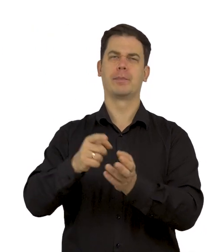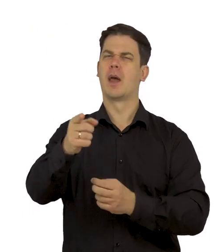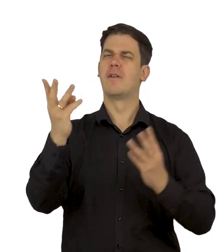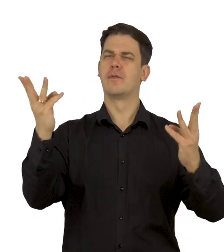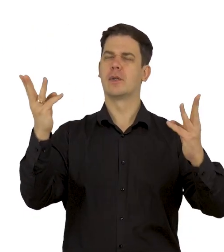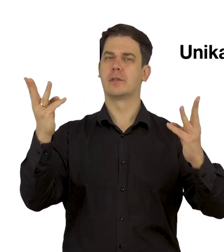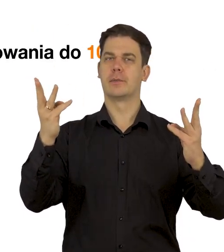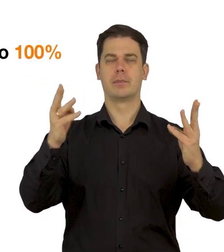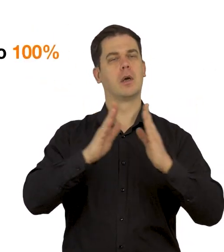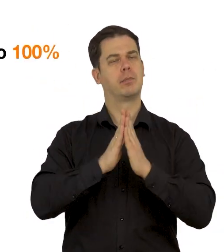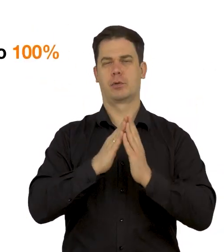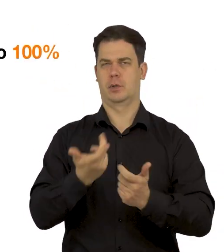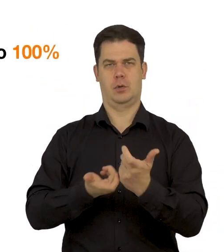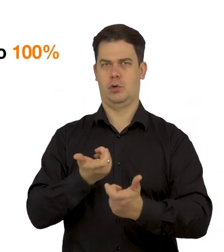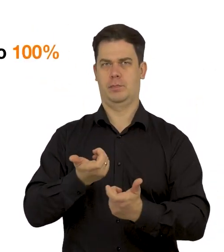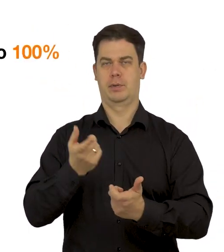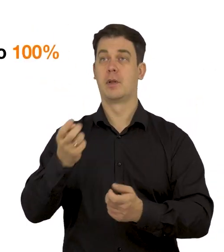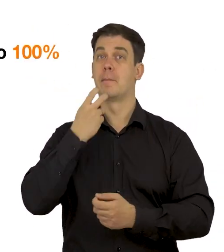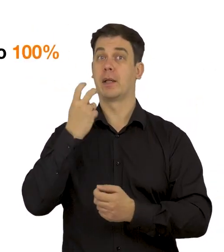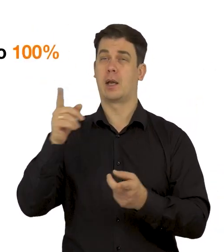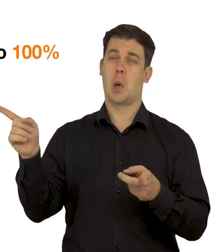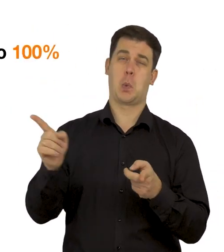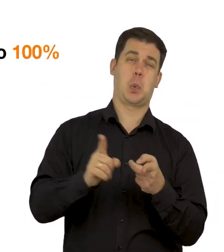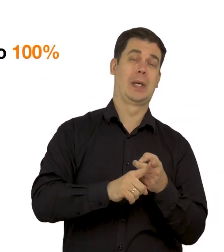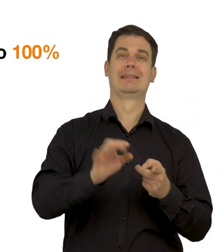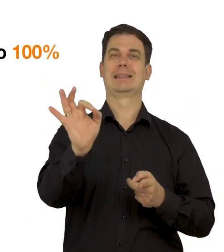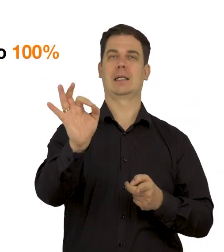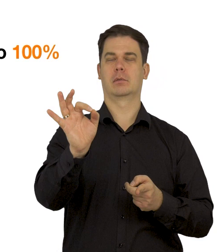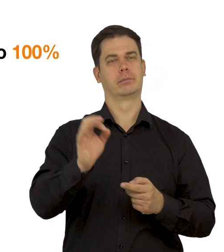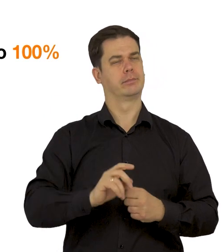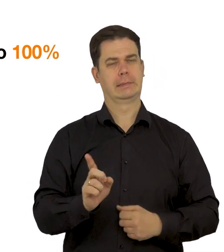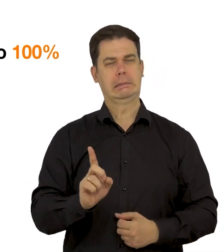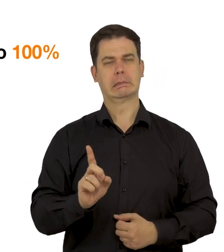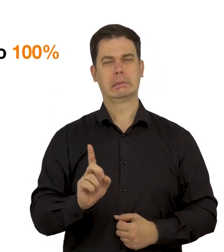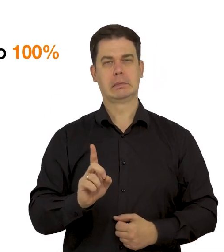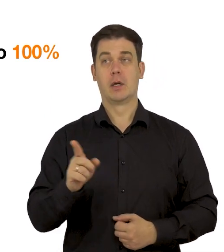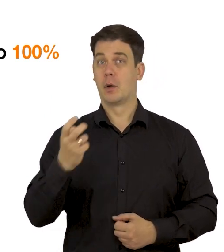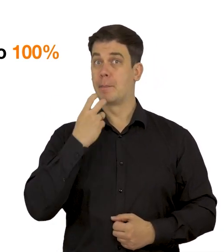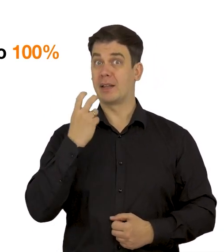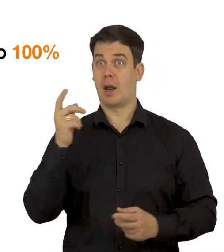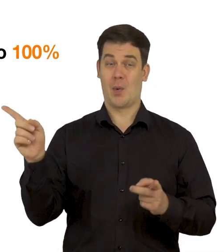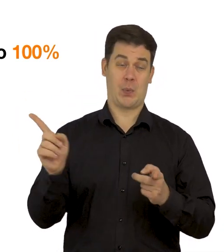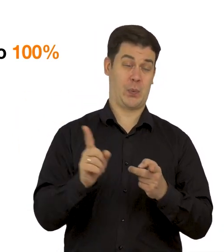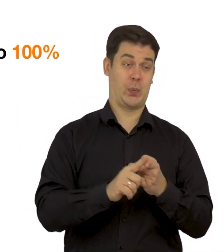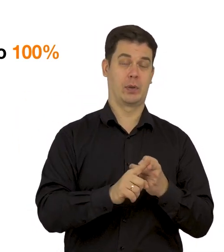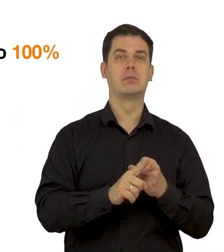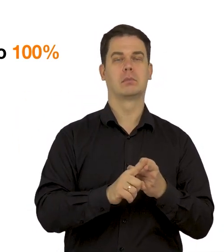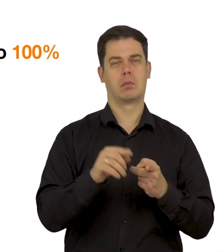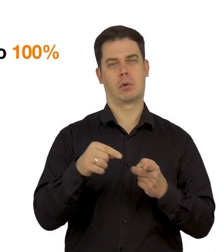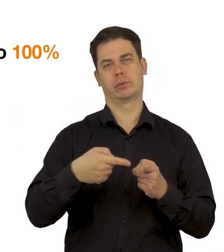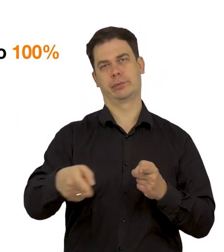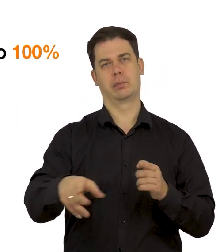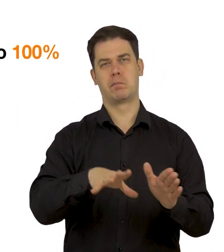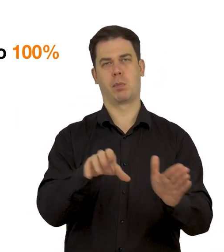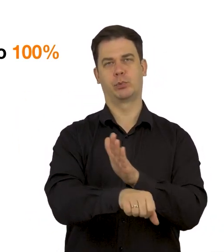rzecz. Staraj się nie dopuszczać do rozładowania baterii do zera. Baterie montowane w smartfonach bardzo źle reagują na całkowite rozładowanie